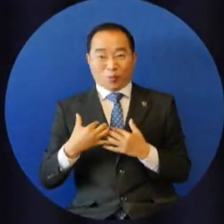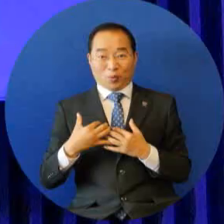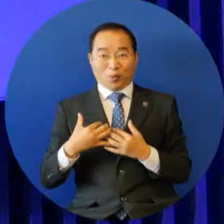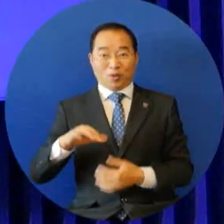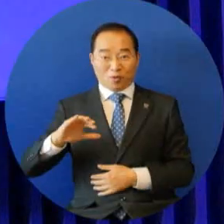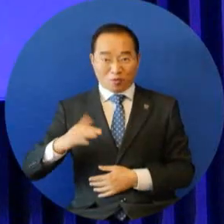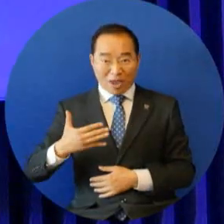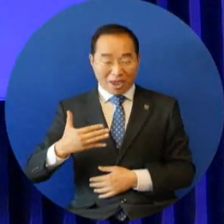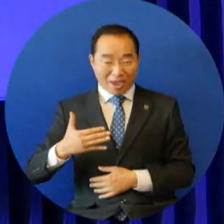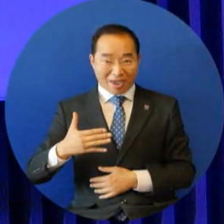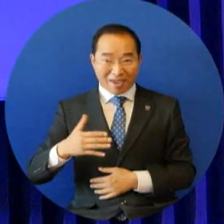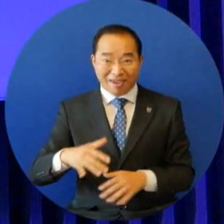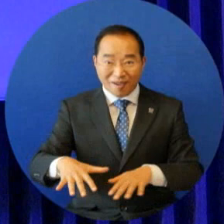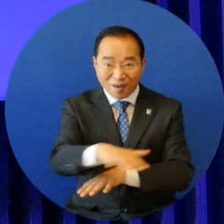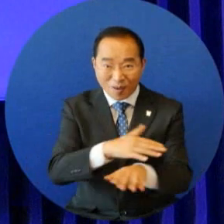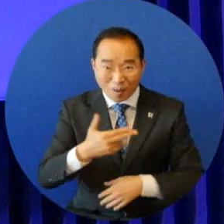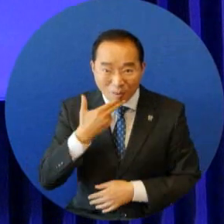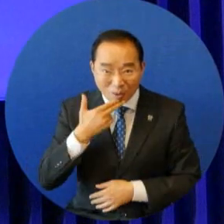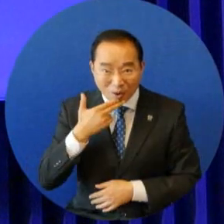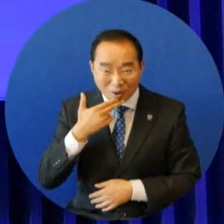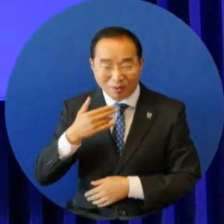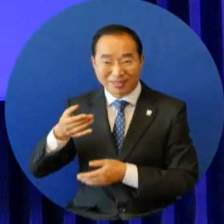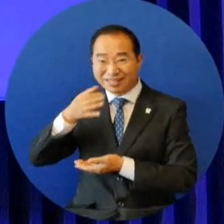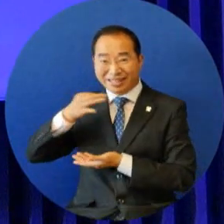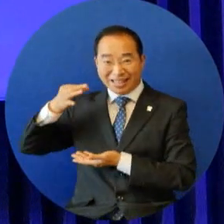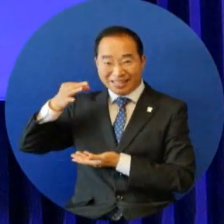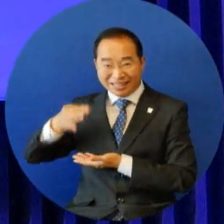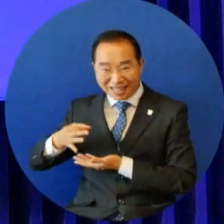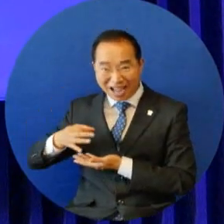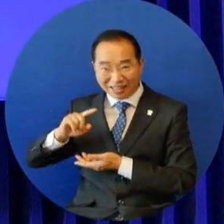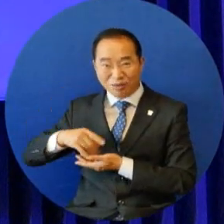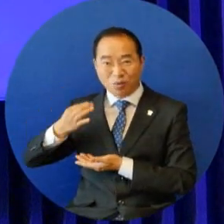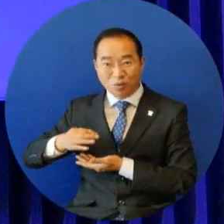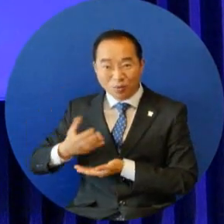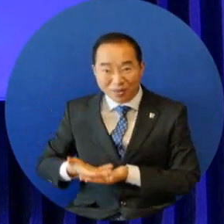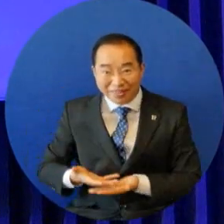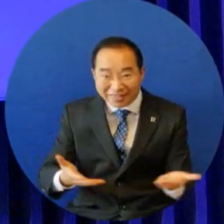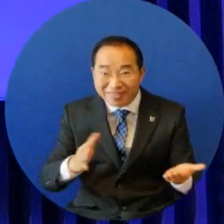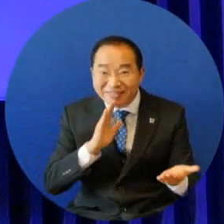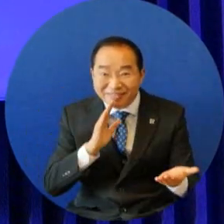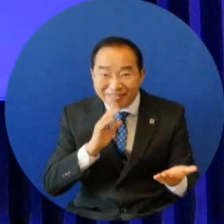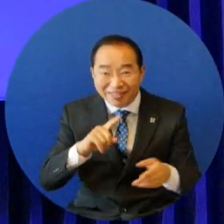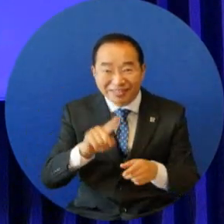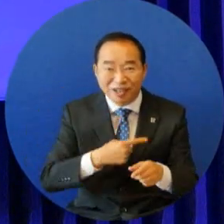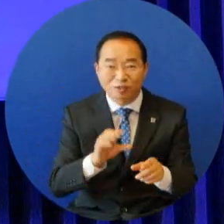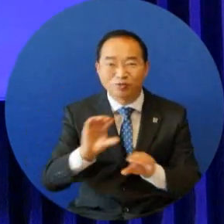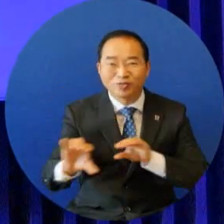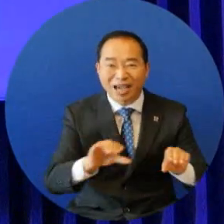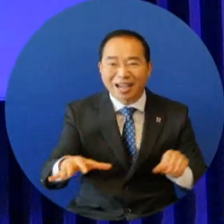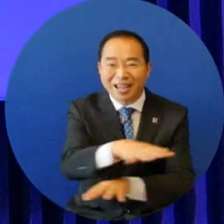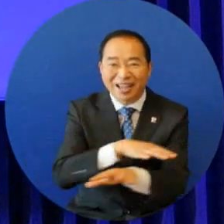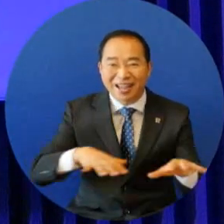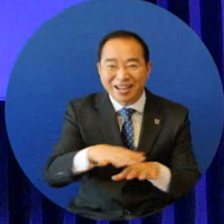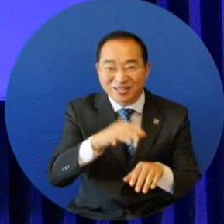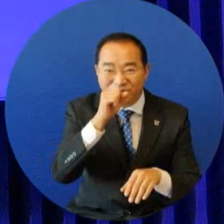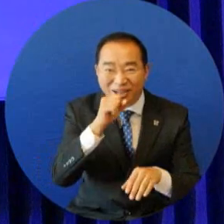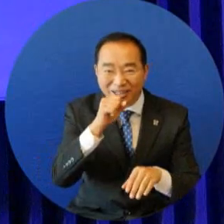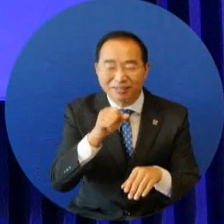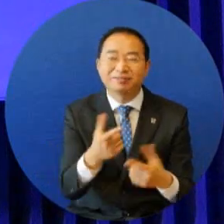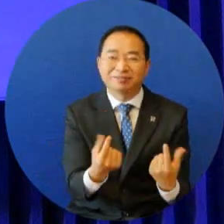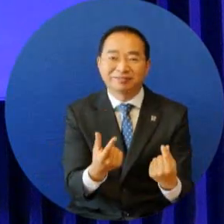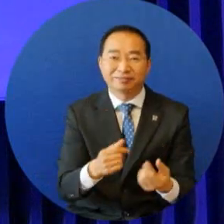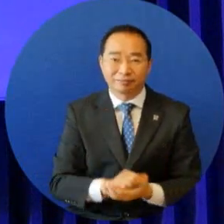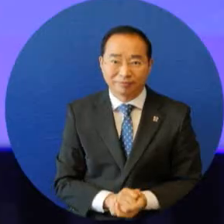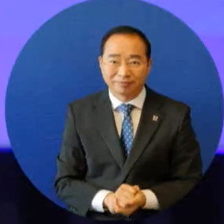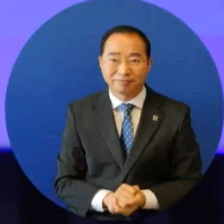다음에 시장이 침체되어 있으면 금리를 내려. 그럼 투자가 살아나서 경제가 다시 경기가